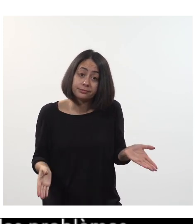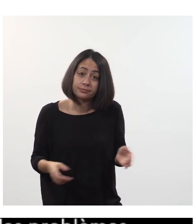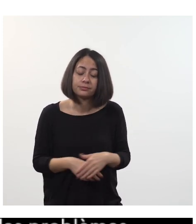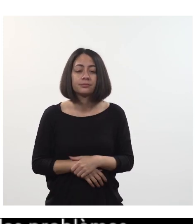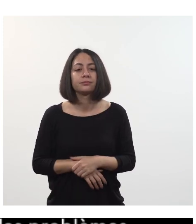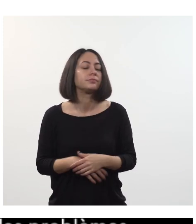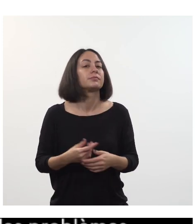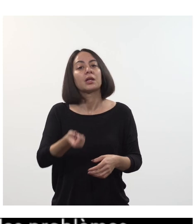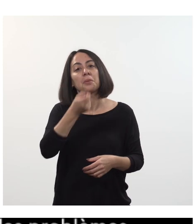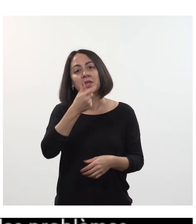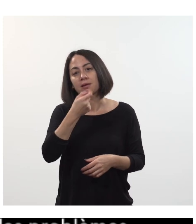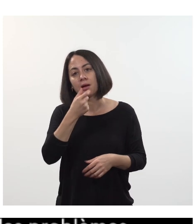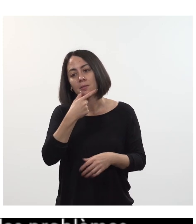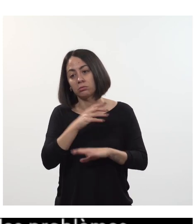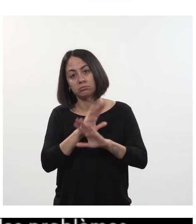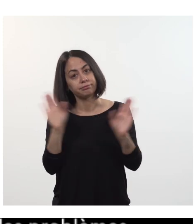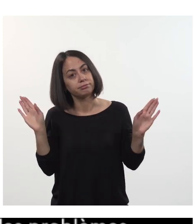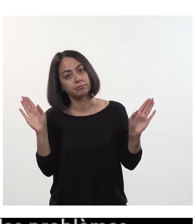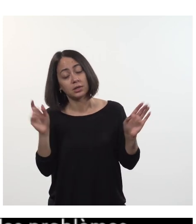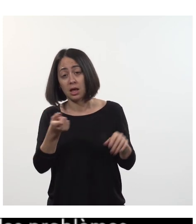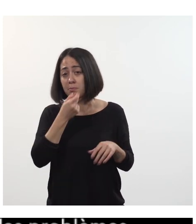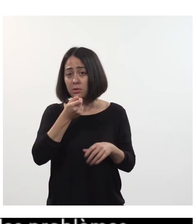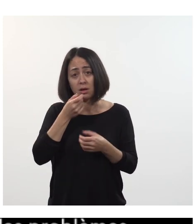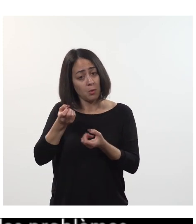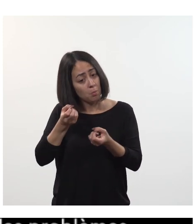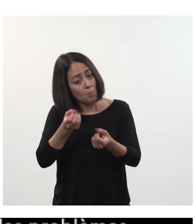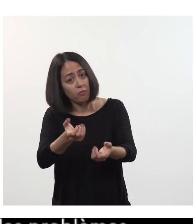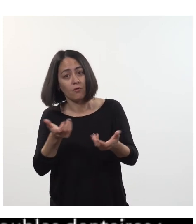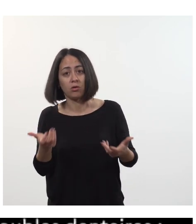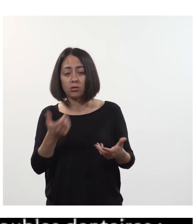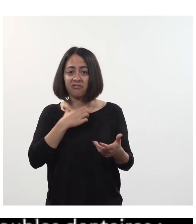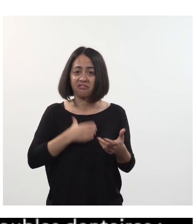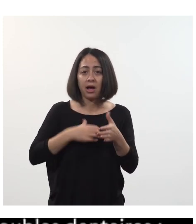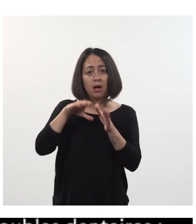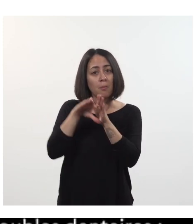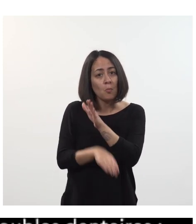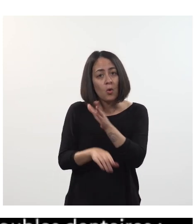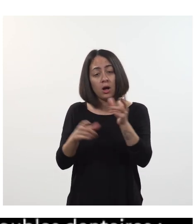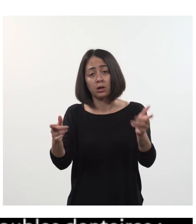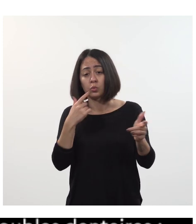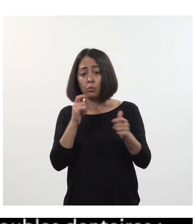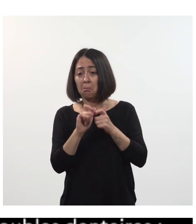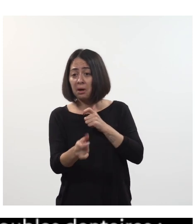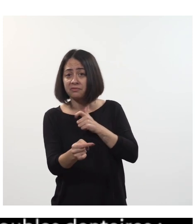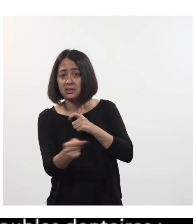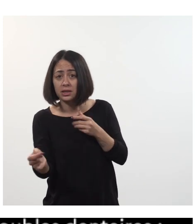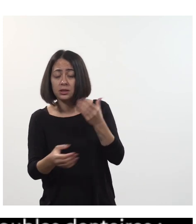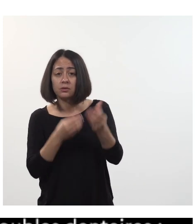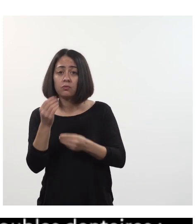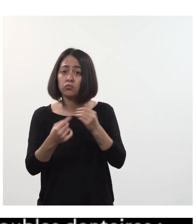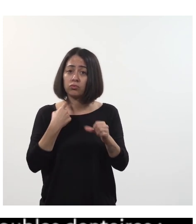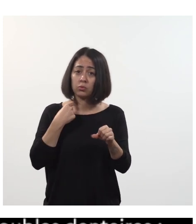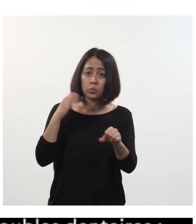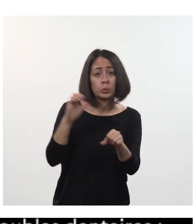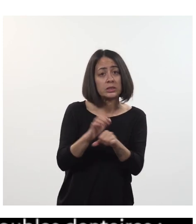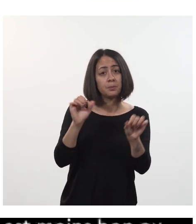Tous les médicaments, hein, les médicaments, ils peuvent avoir des effets sur la perte d'appétit, sur des effets secondaires, sur la constipation. Donc,